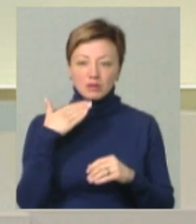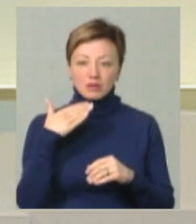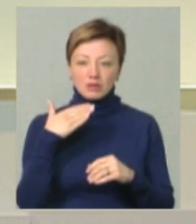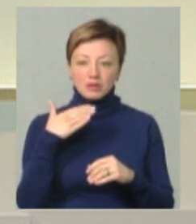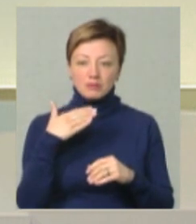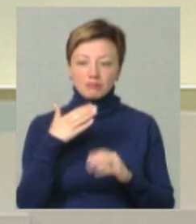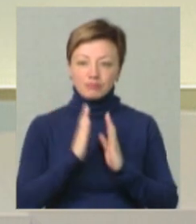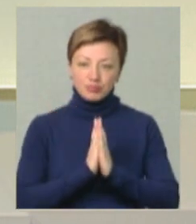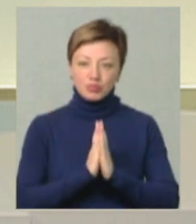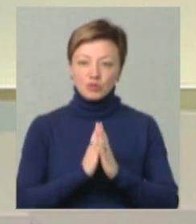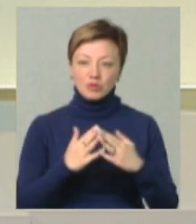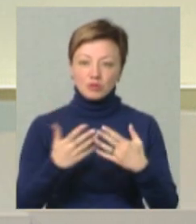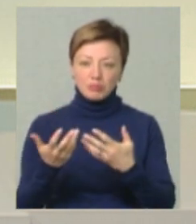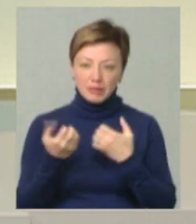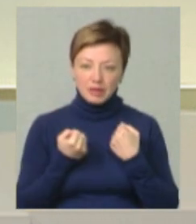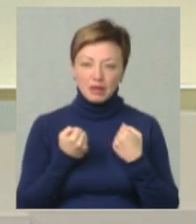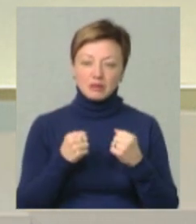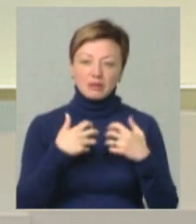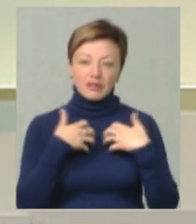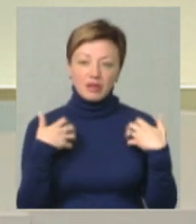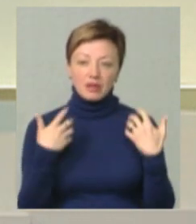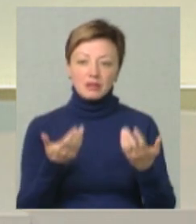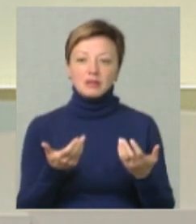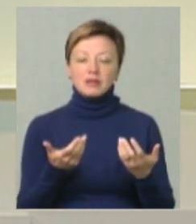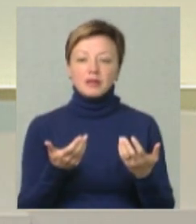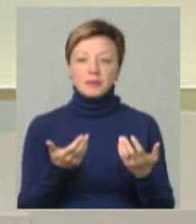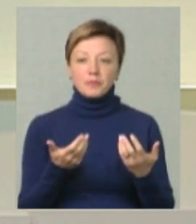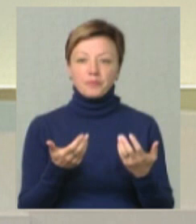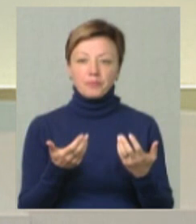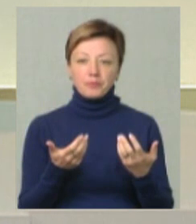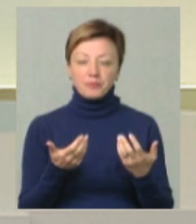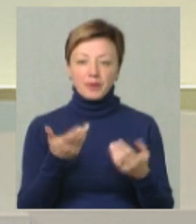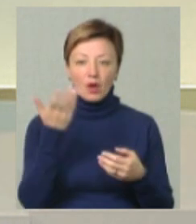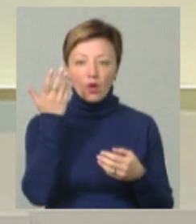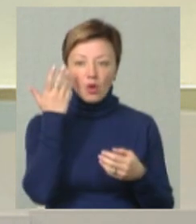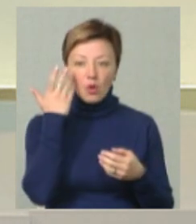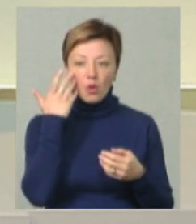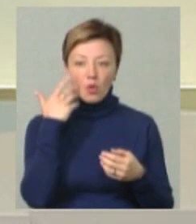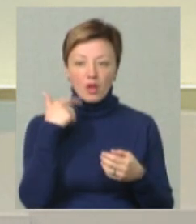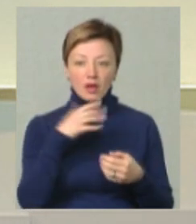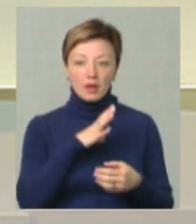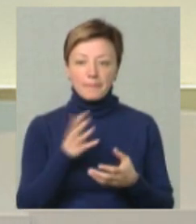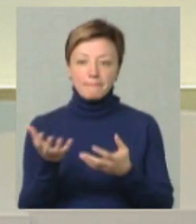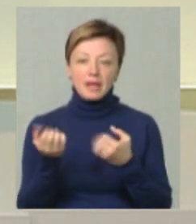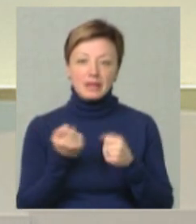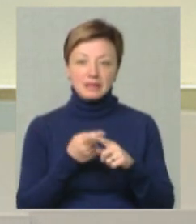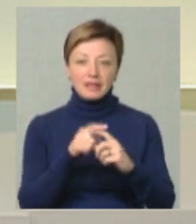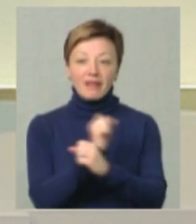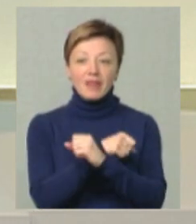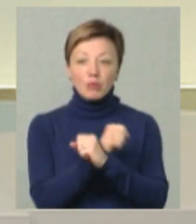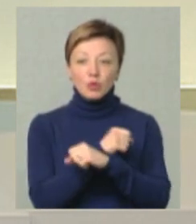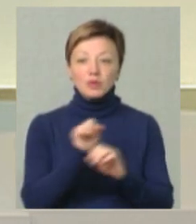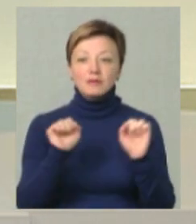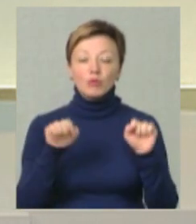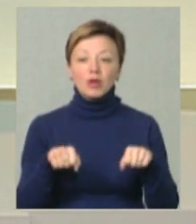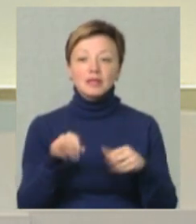запитів, на, щоб прийняти тварин. От зараз, скажімо, от ми коли приймали цих верблюдів, ми